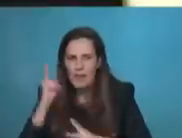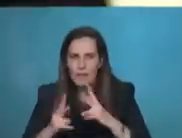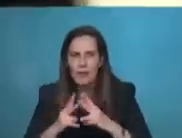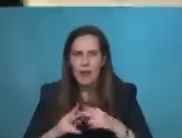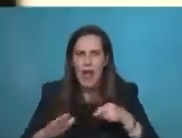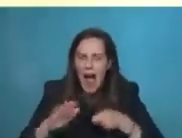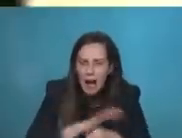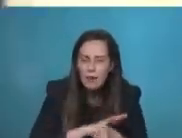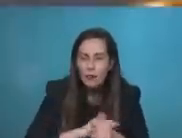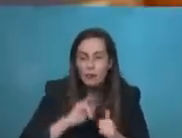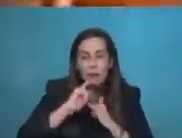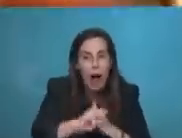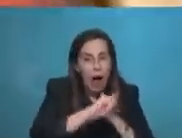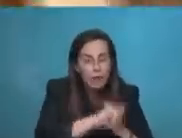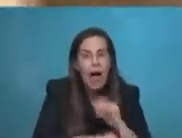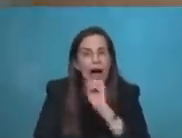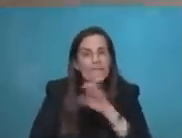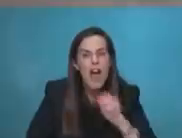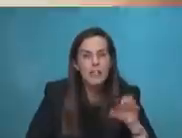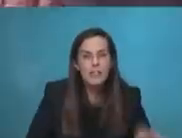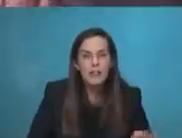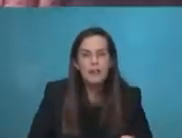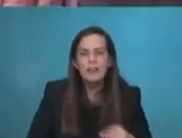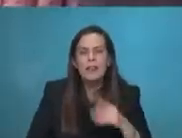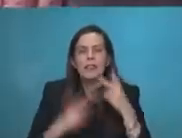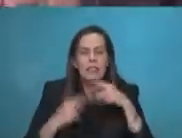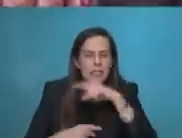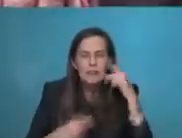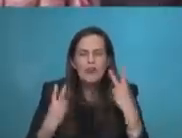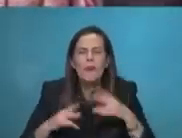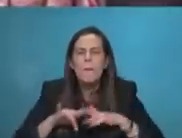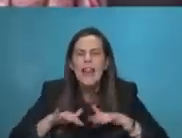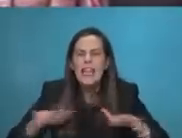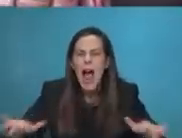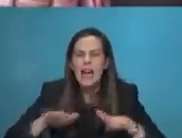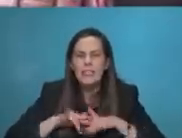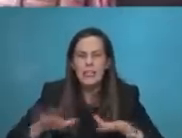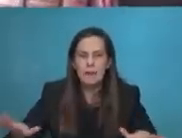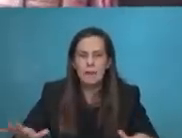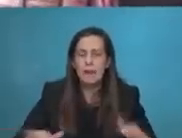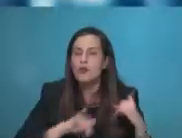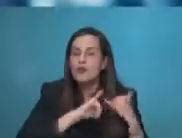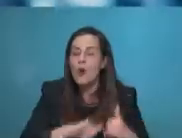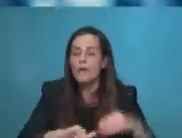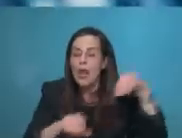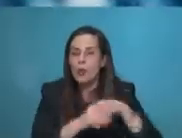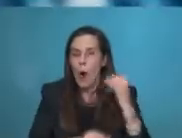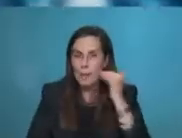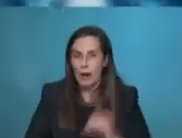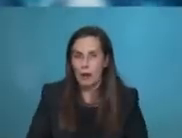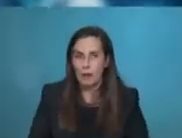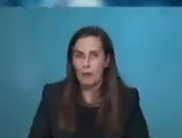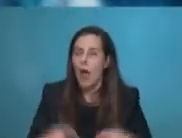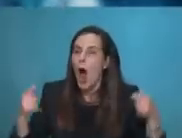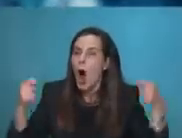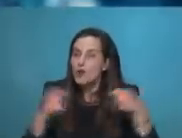transportation, distribution of billions upon billions of dollars worth of narcotics into the United States. שותפיו לשעבר של אל